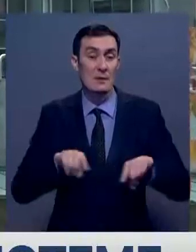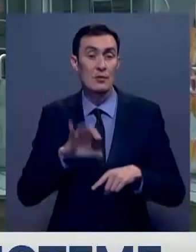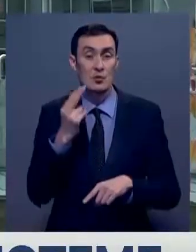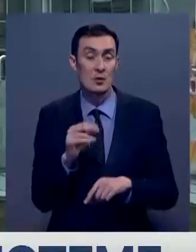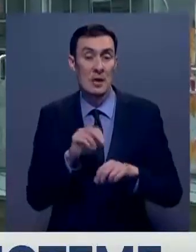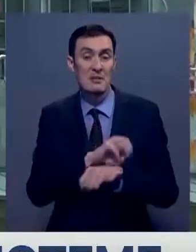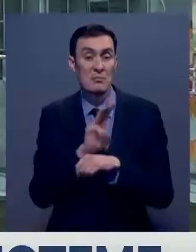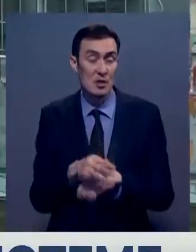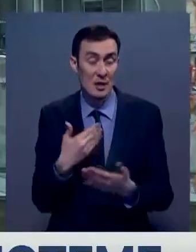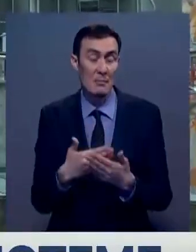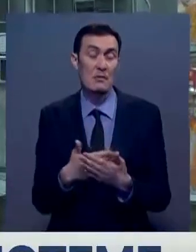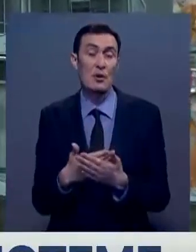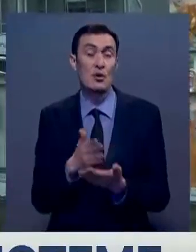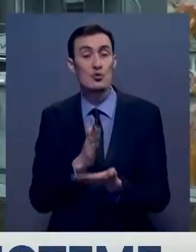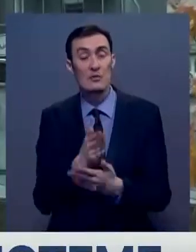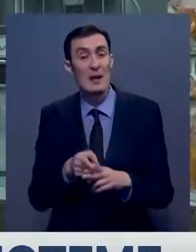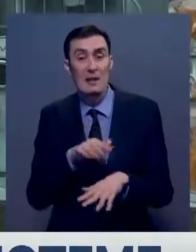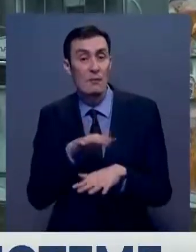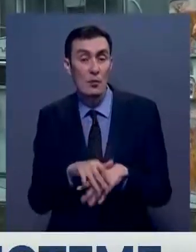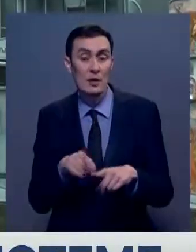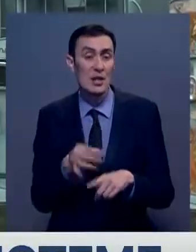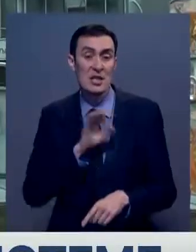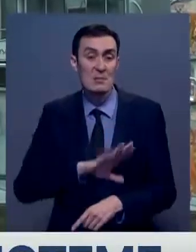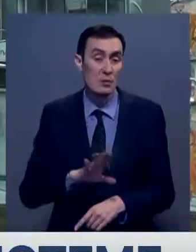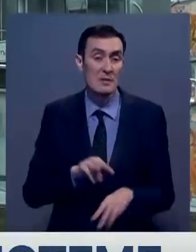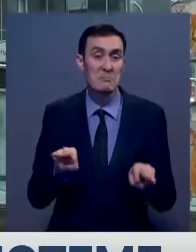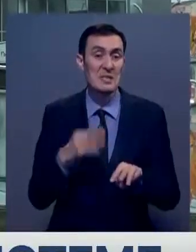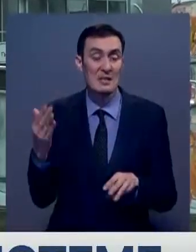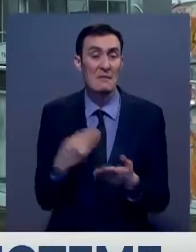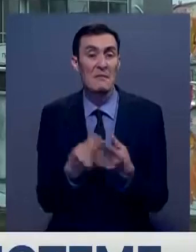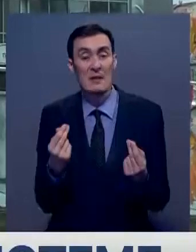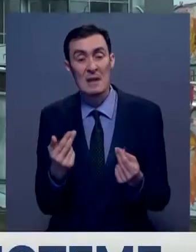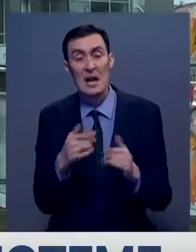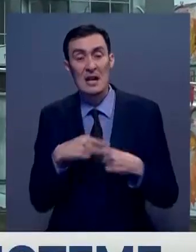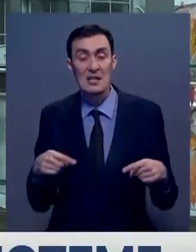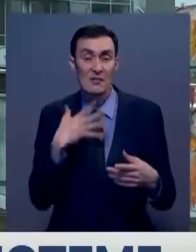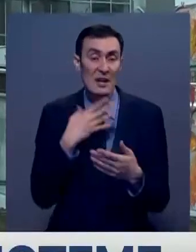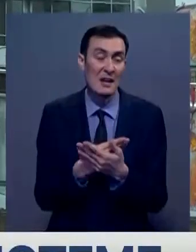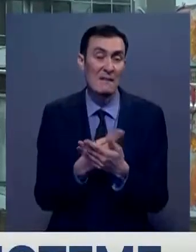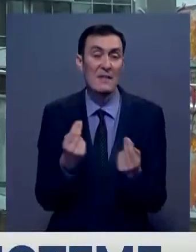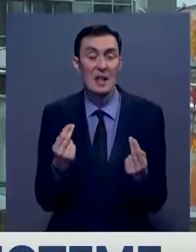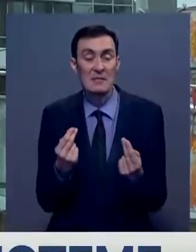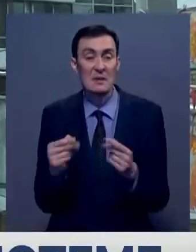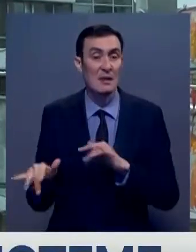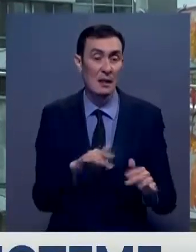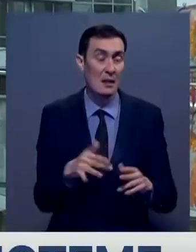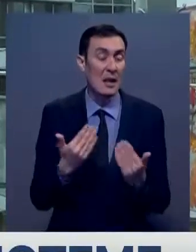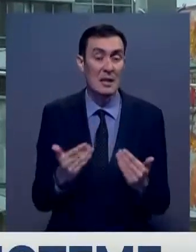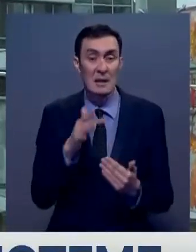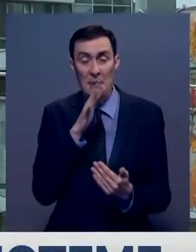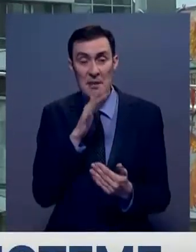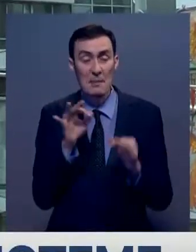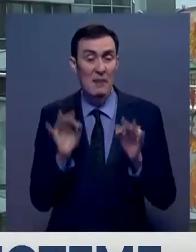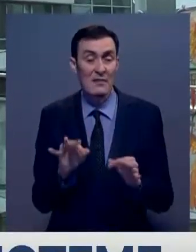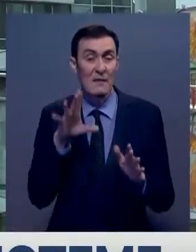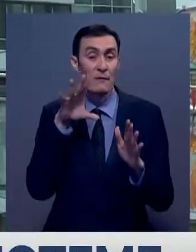социального обеспечения. Существует ли этот фонд и не используется ли он Министерством финансов для различных финансовых операций? На данный момент правда